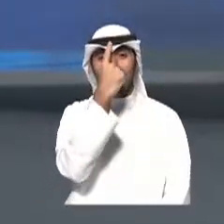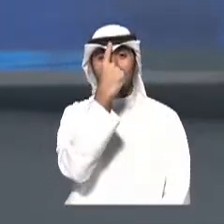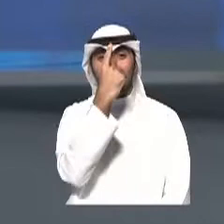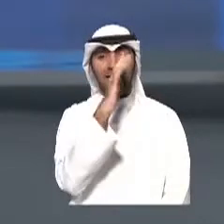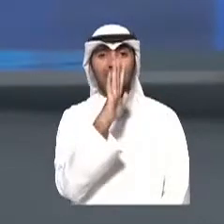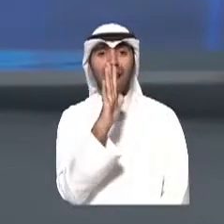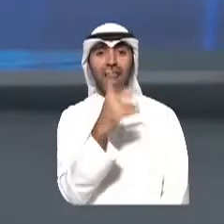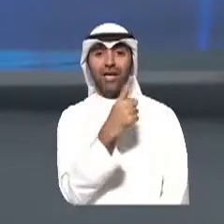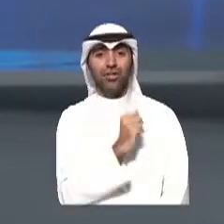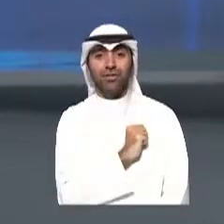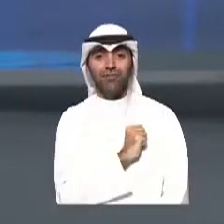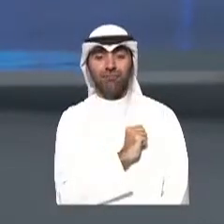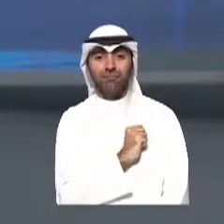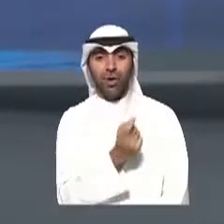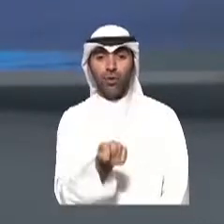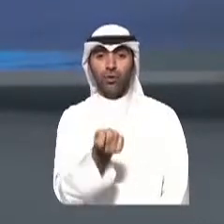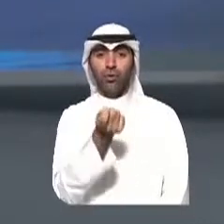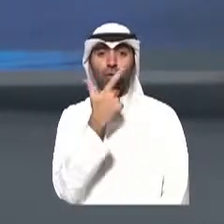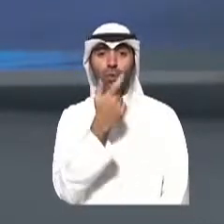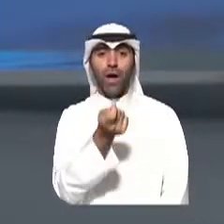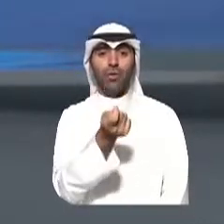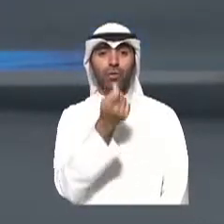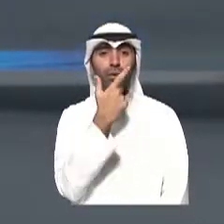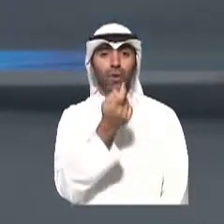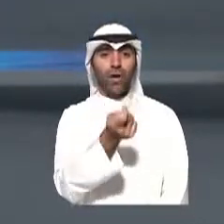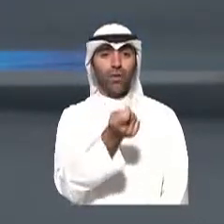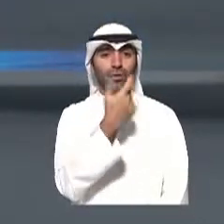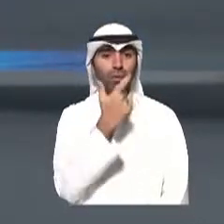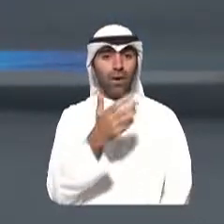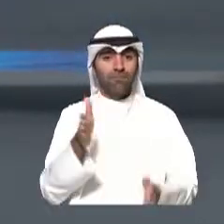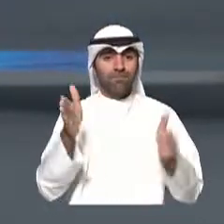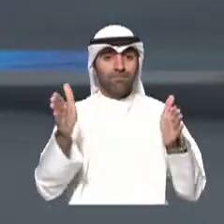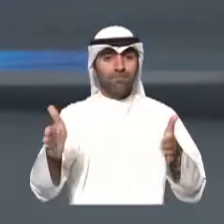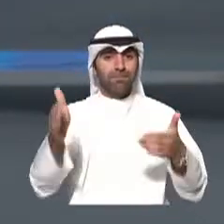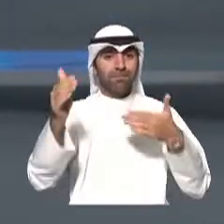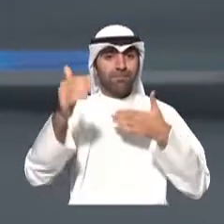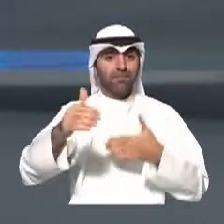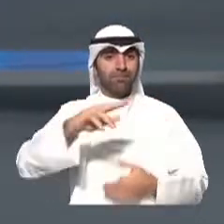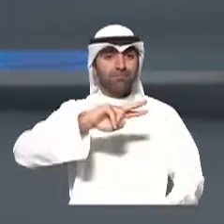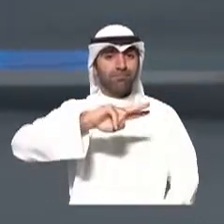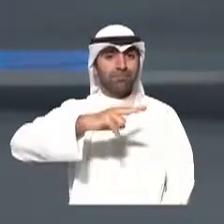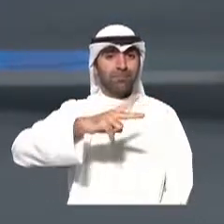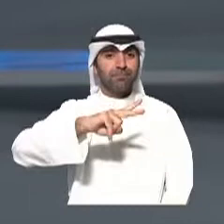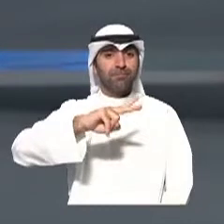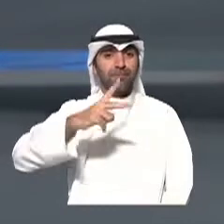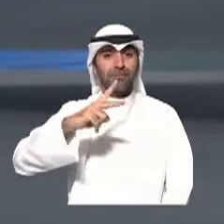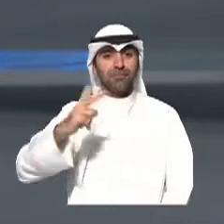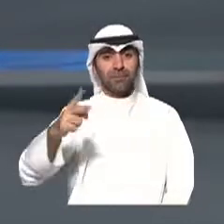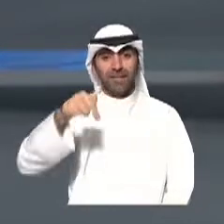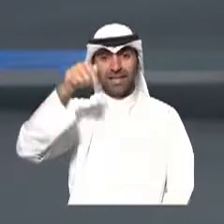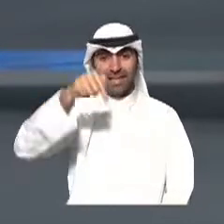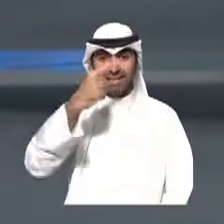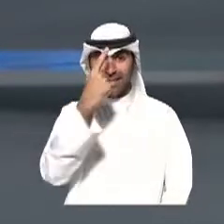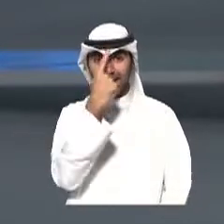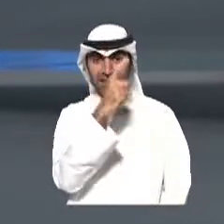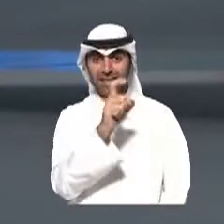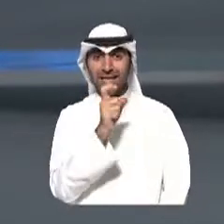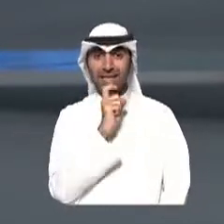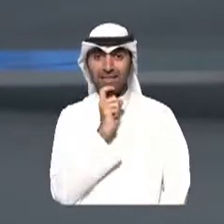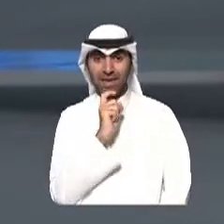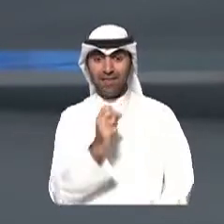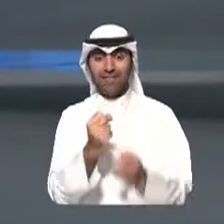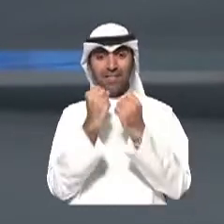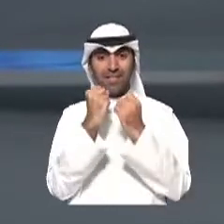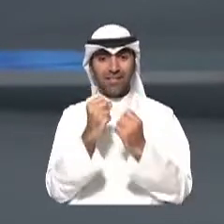الوضع الصحي الحرج بسبب تفشي جائحة كوفيد-19. ويأتي هذا الجسر الجوي من خلال الدور الكبير